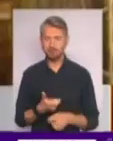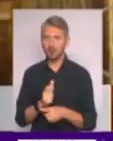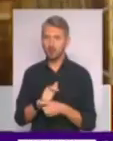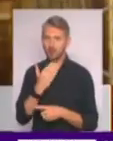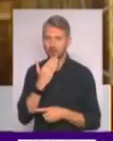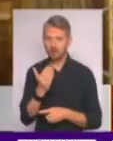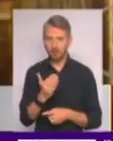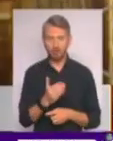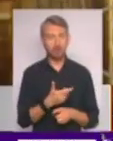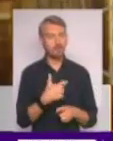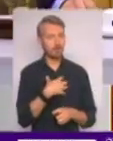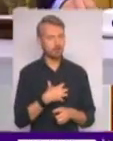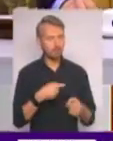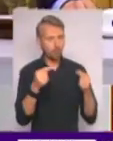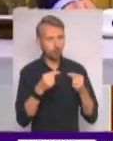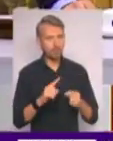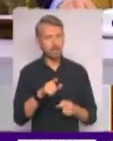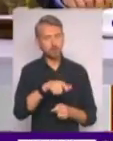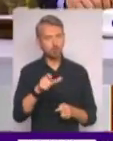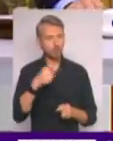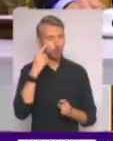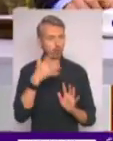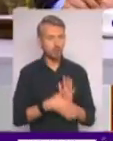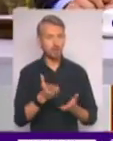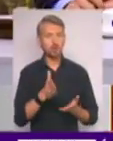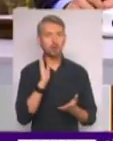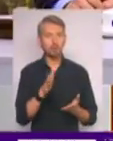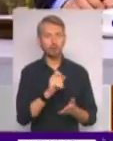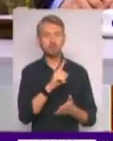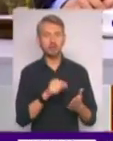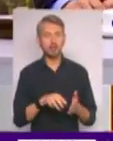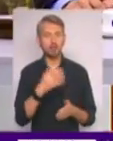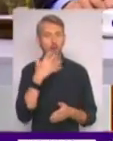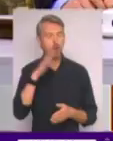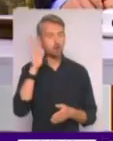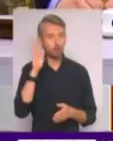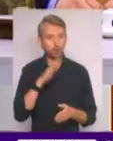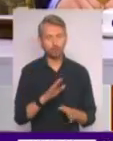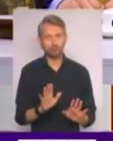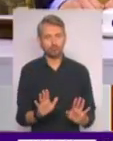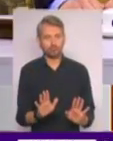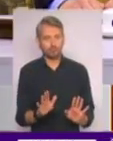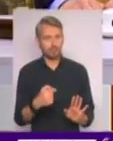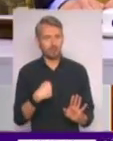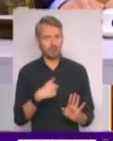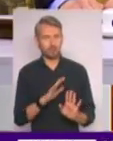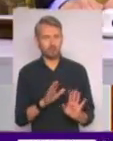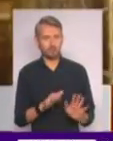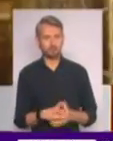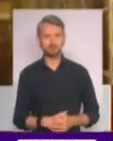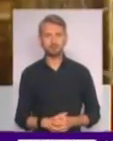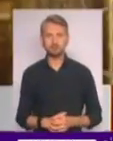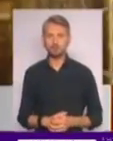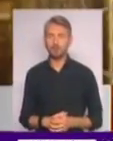зазначили. Це дуже важливе уточнення, щоб люди про це розуміли, що якщо будуть стояти питання про гарячу воду, це питання не до «Київводоканалу». Так,